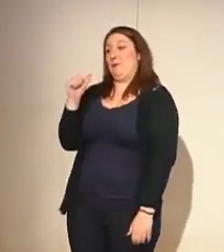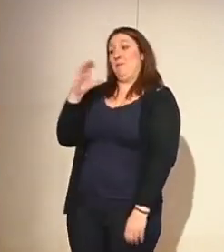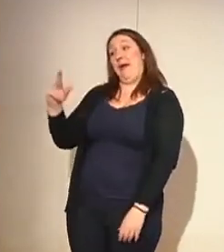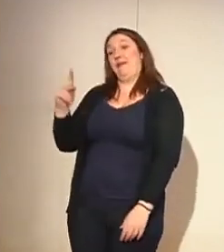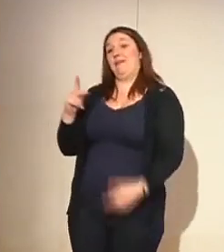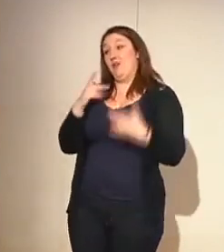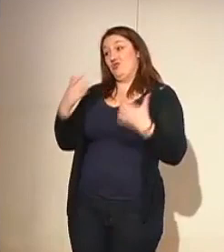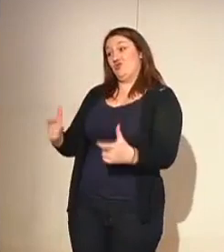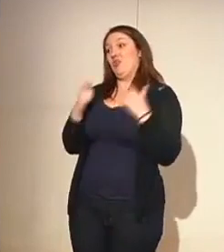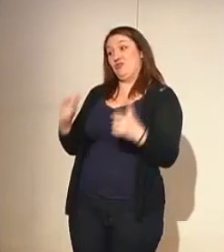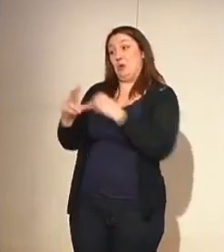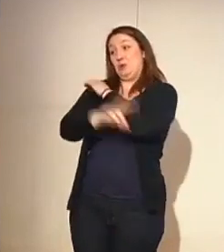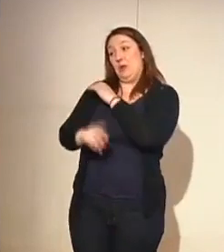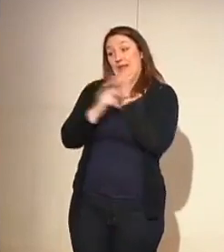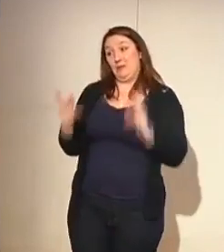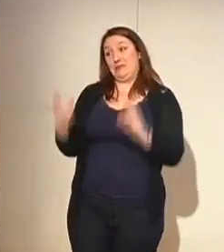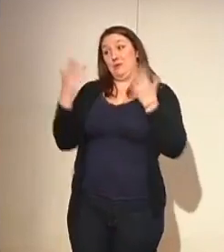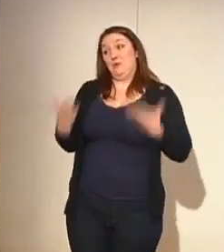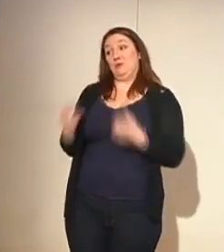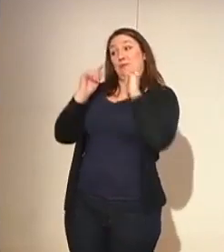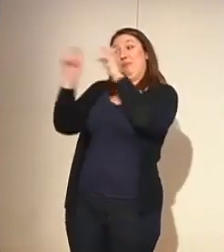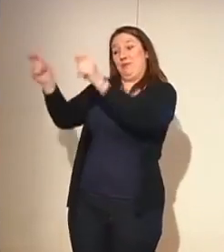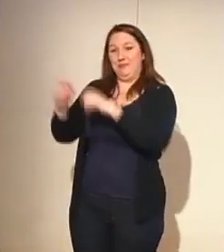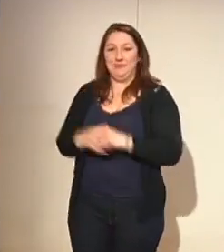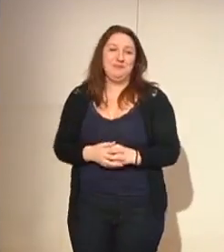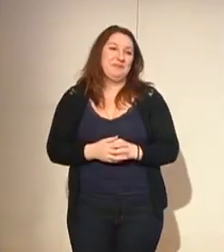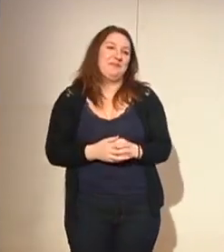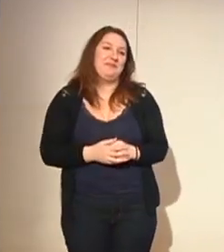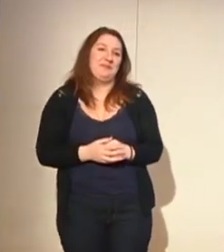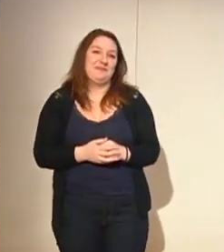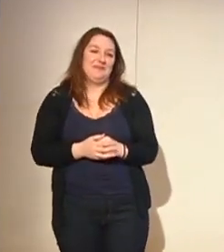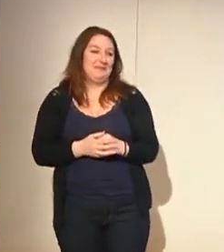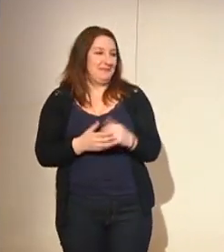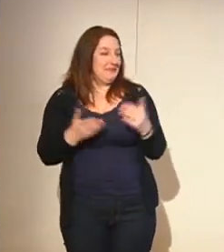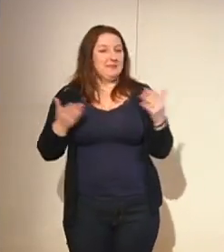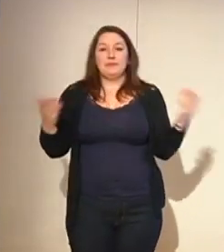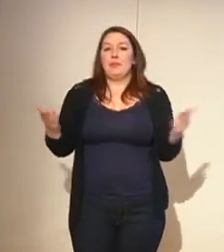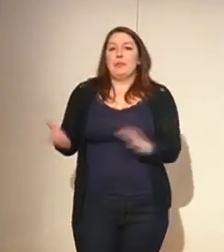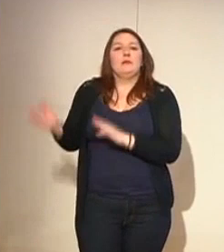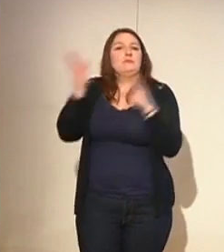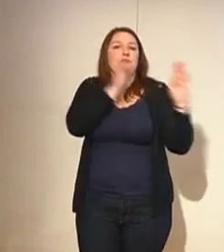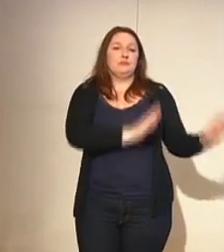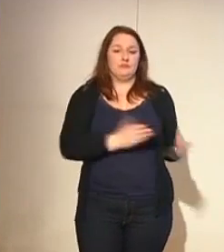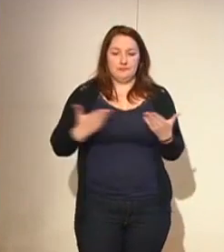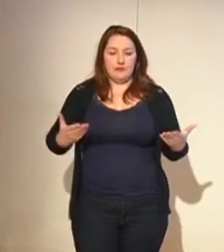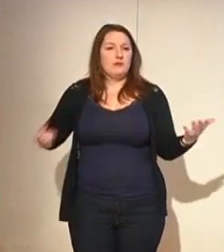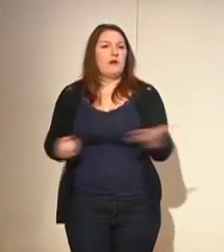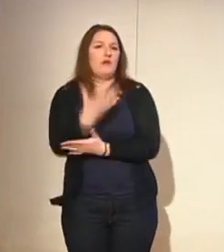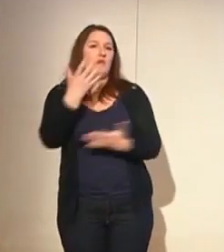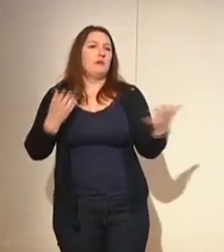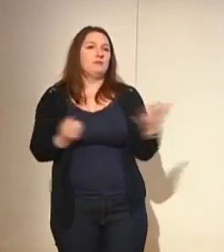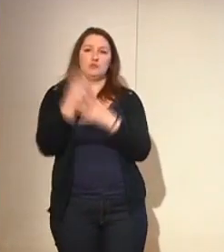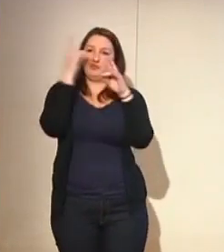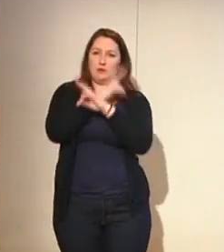d'être le secrétaire de séance pour aujourd'hui nous passons maintenant aux informations